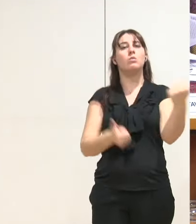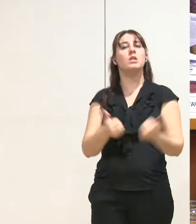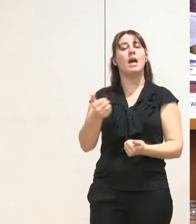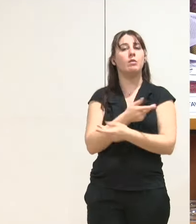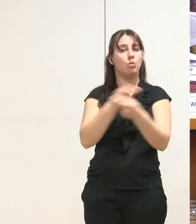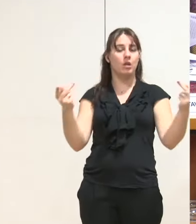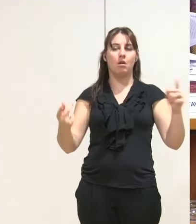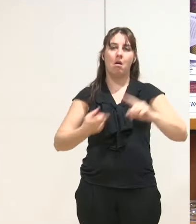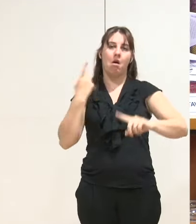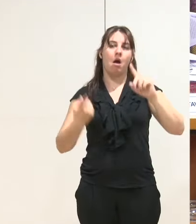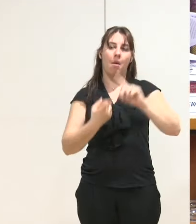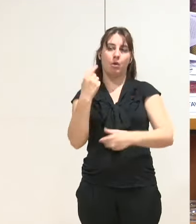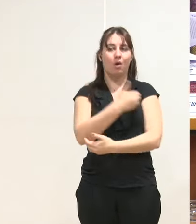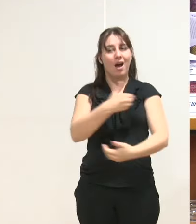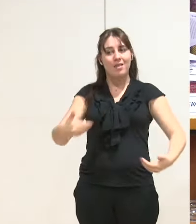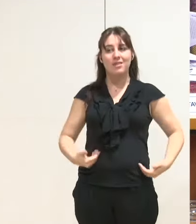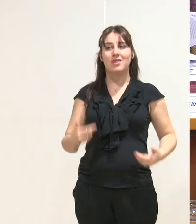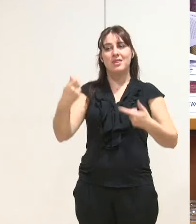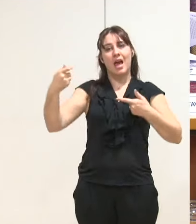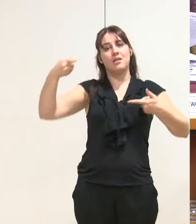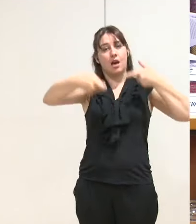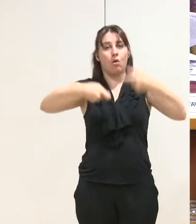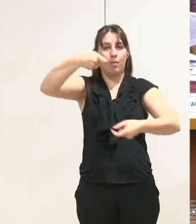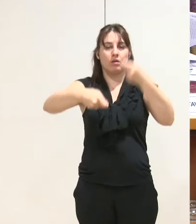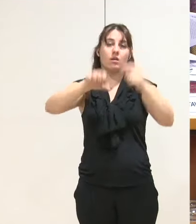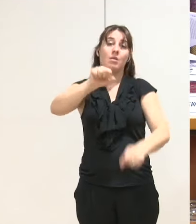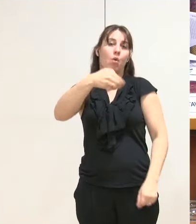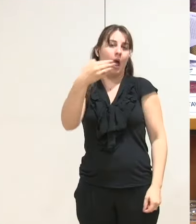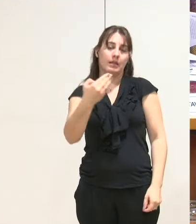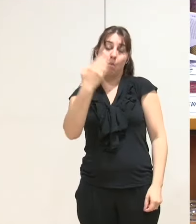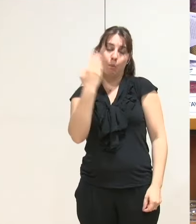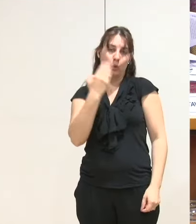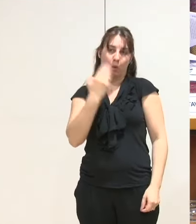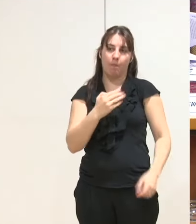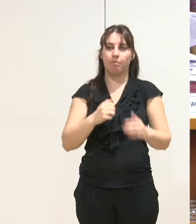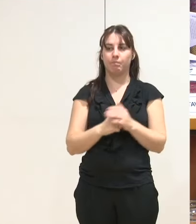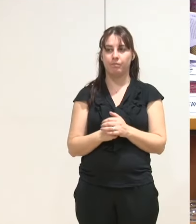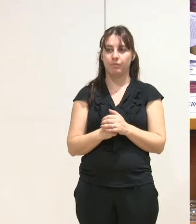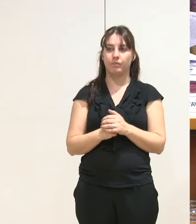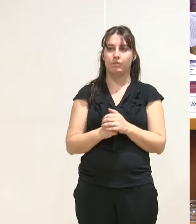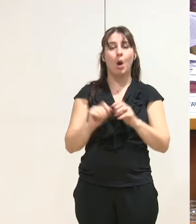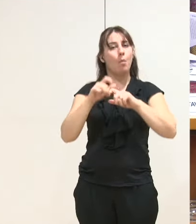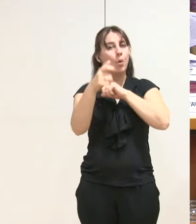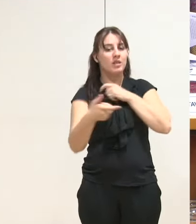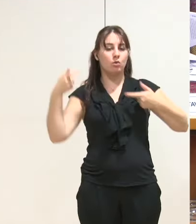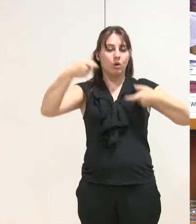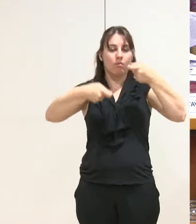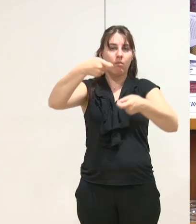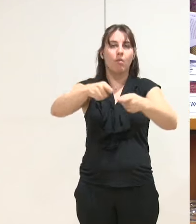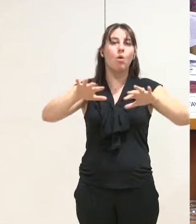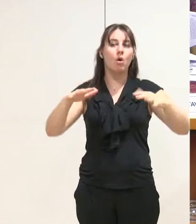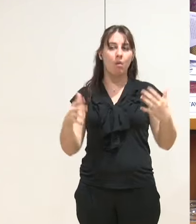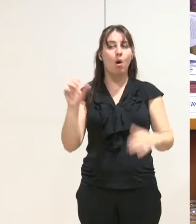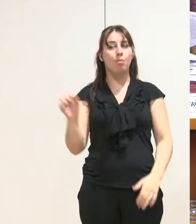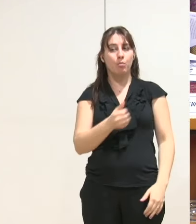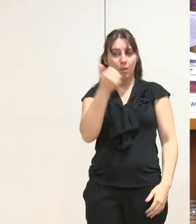nécessaire de procéder à une dernière recapitalisation de la SEM la procédure de recapitalisation passe dans un premier temps par